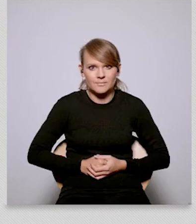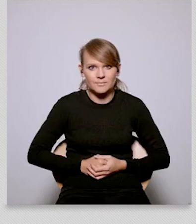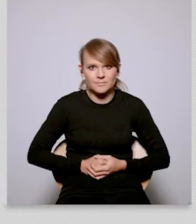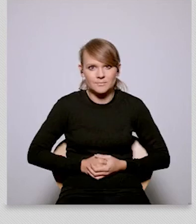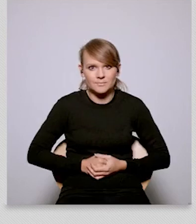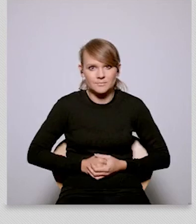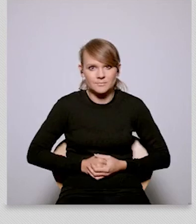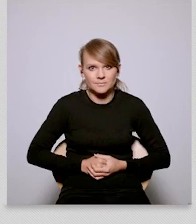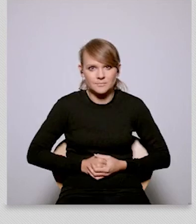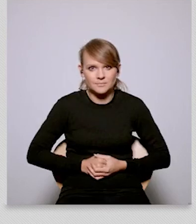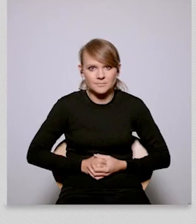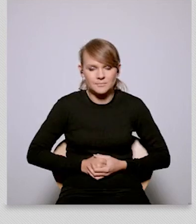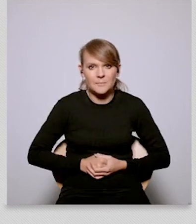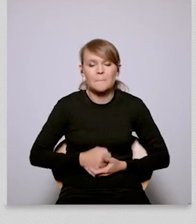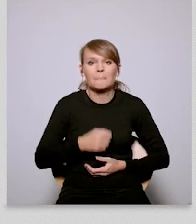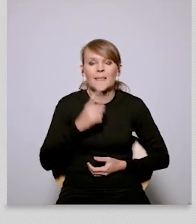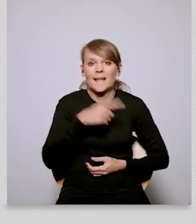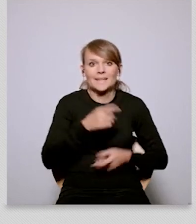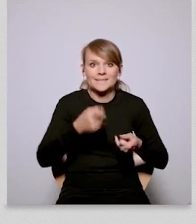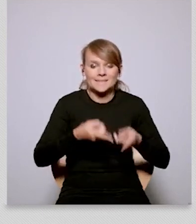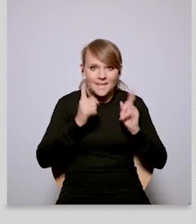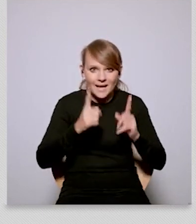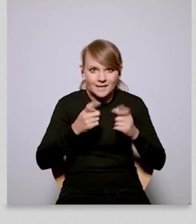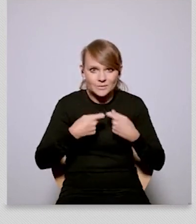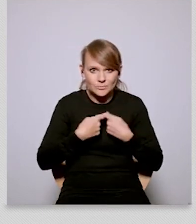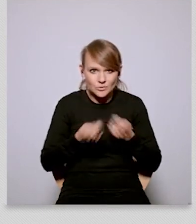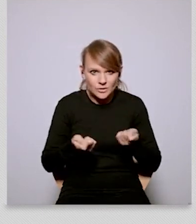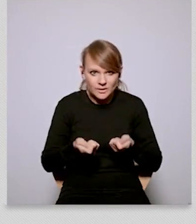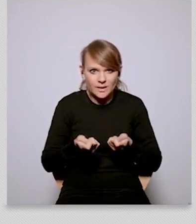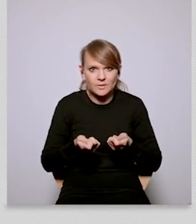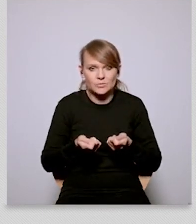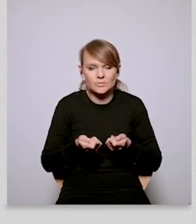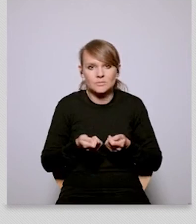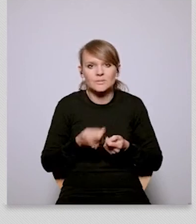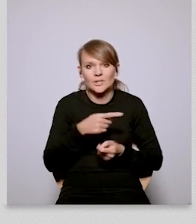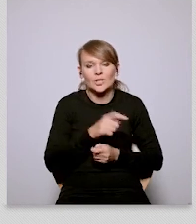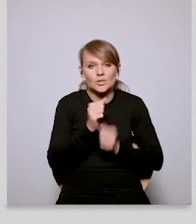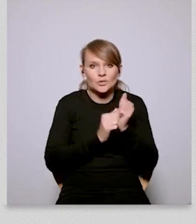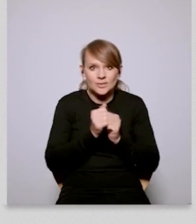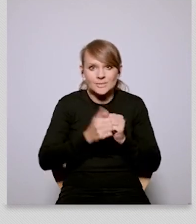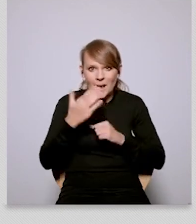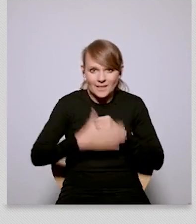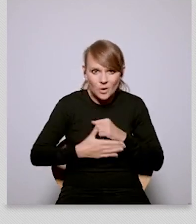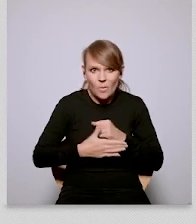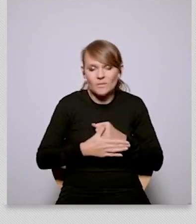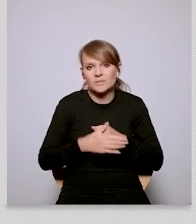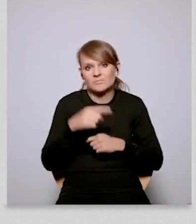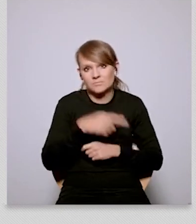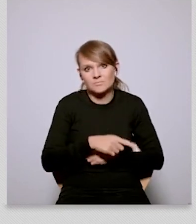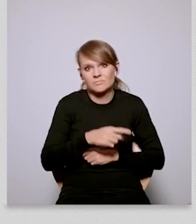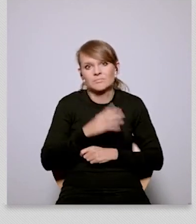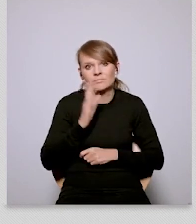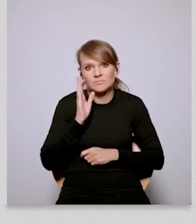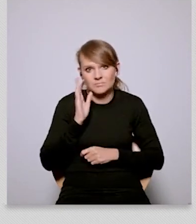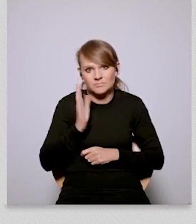natomiast ten zakaz sprzedaży silników spalinowych to będzie coś co będzie na pierwszych stronach